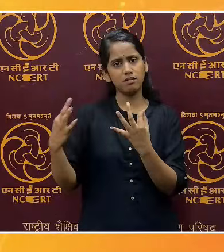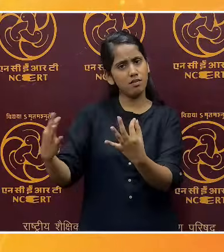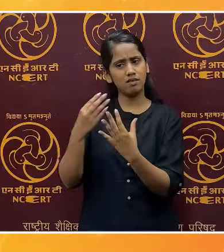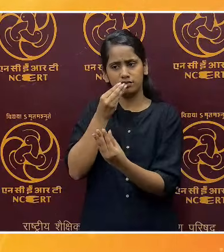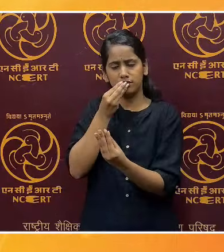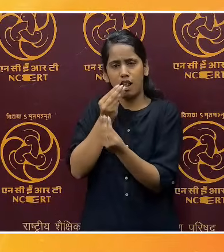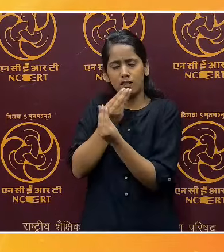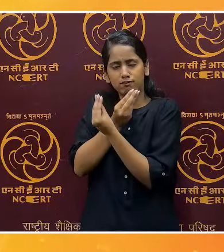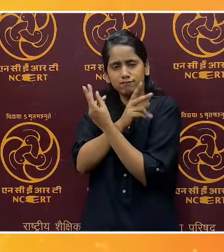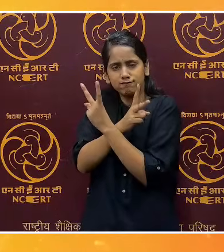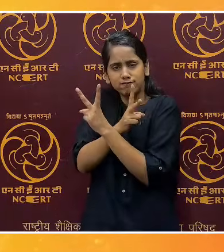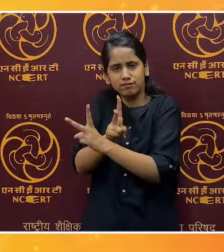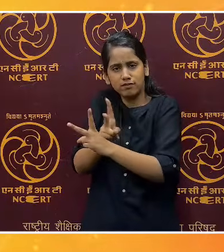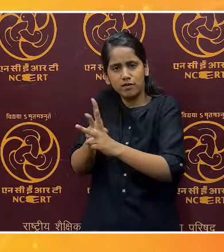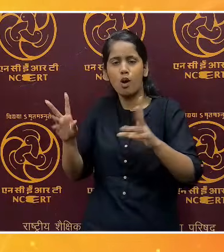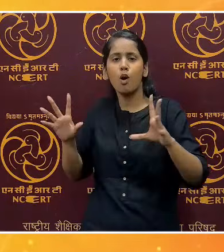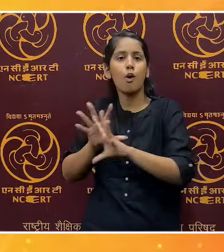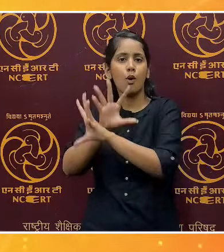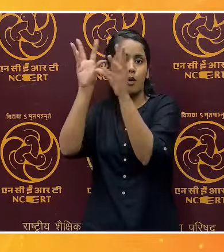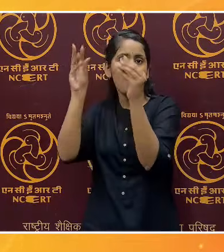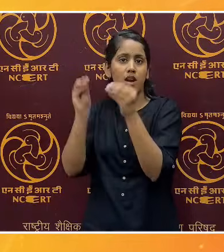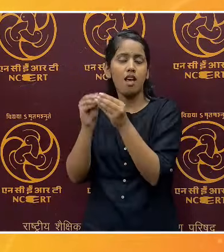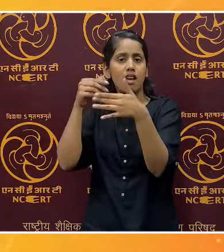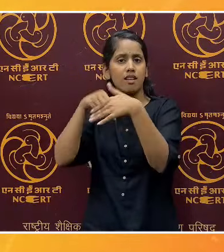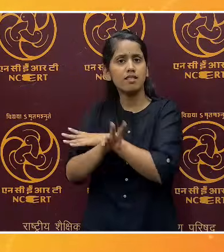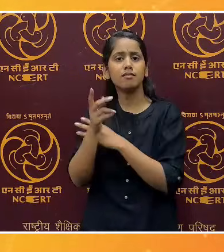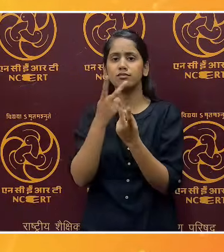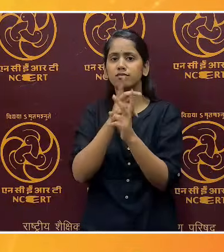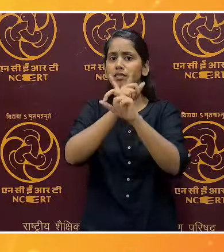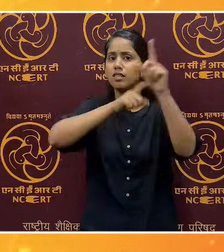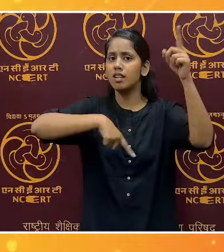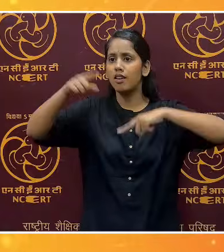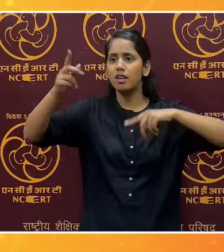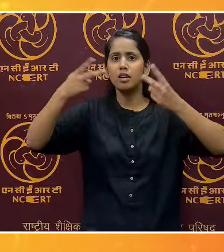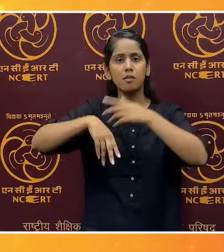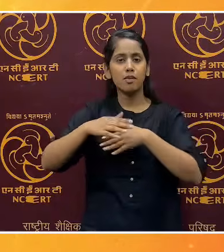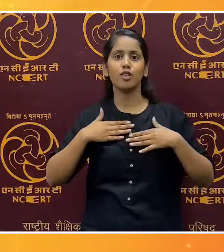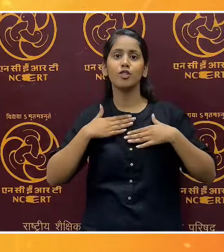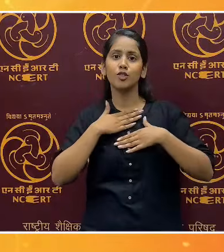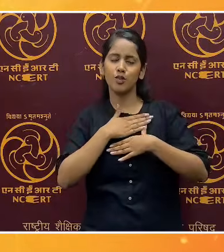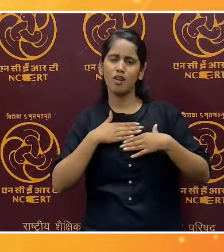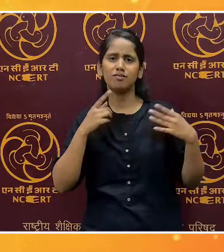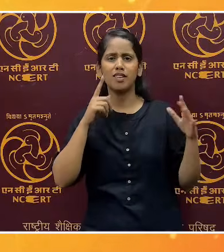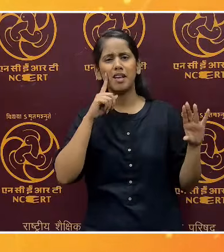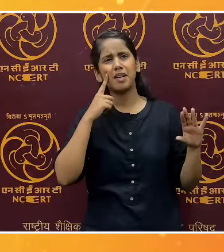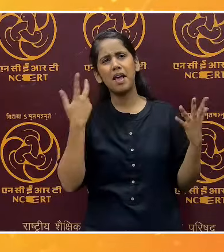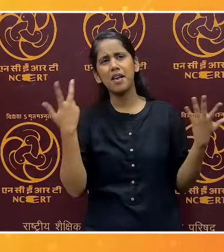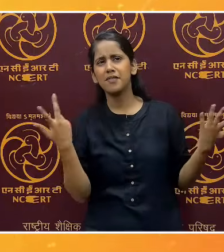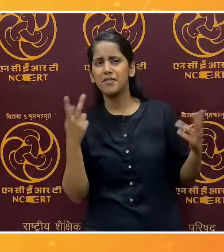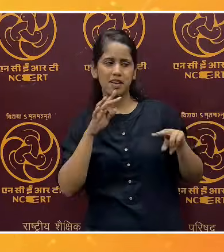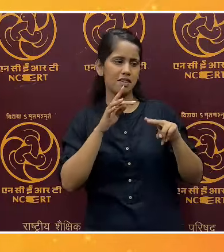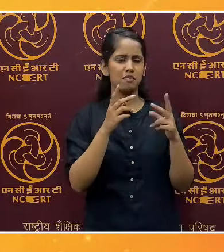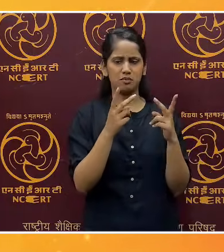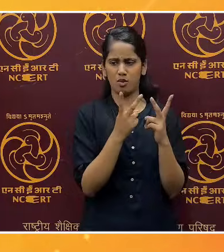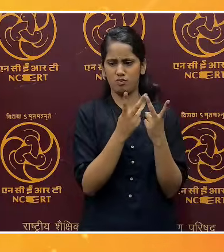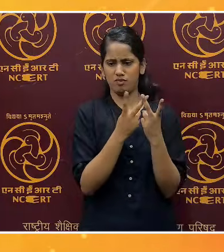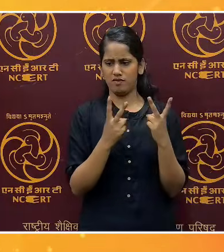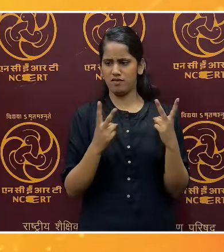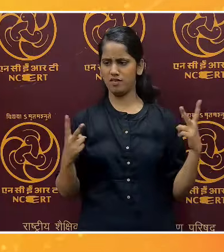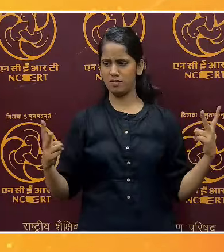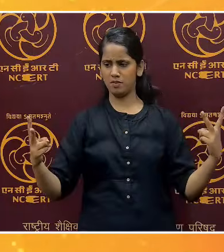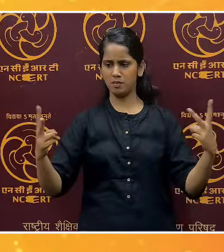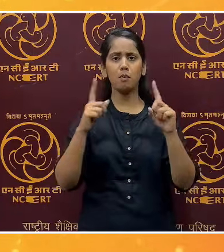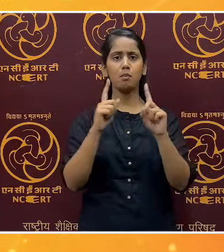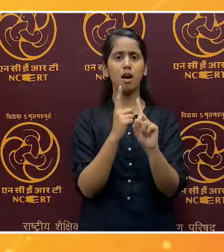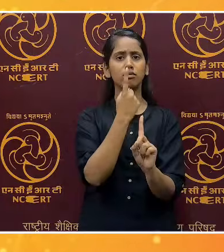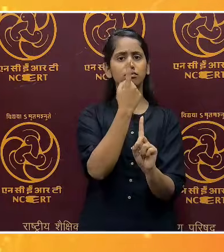भी विविधता है। इस विविधता में भी आनंद है। चाहे हम अलग अलग हैं, लेकिन हम सब